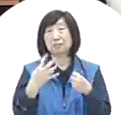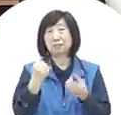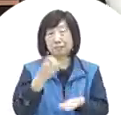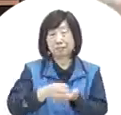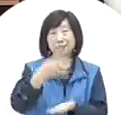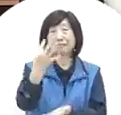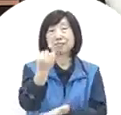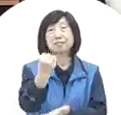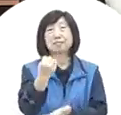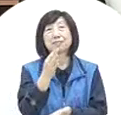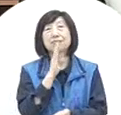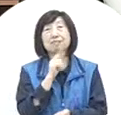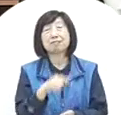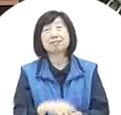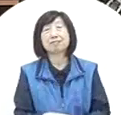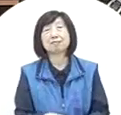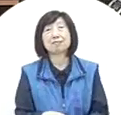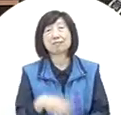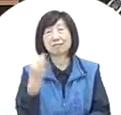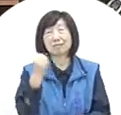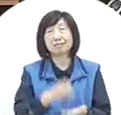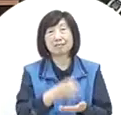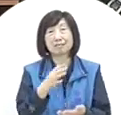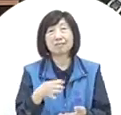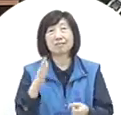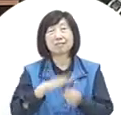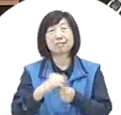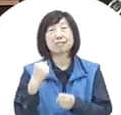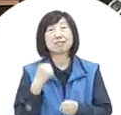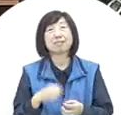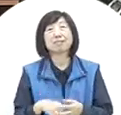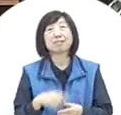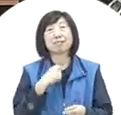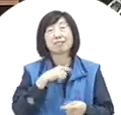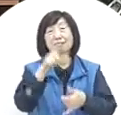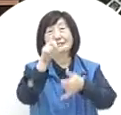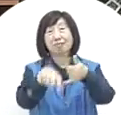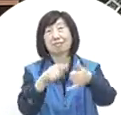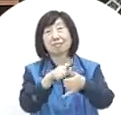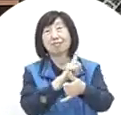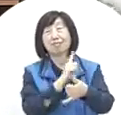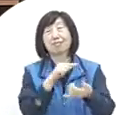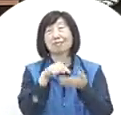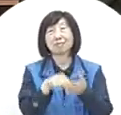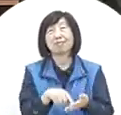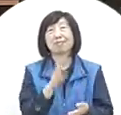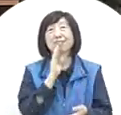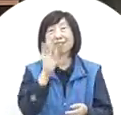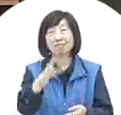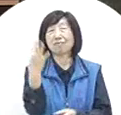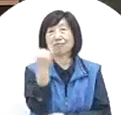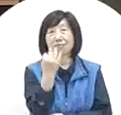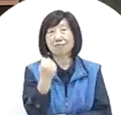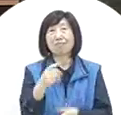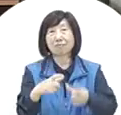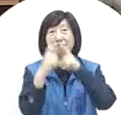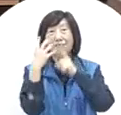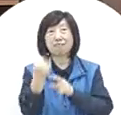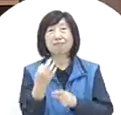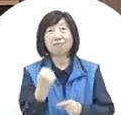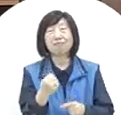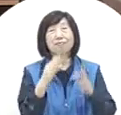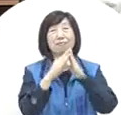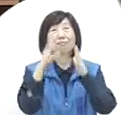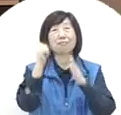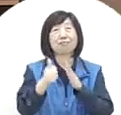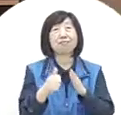几栋？ 了解，但是补强也是要民众他自己愿意来申请， 几栋 要补助的补强的部分。 局长，